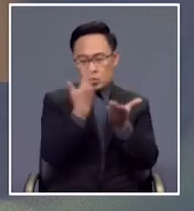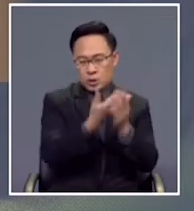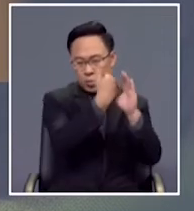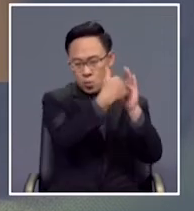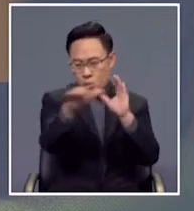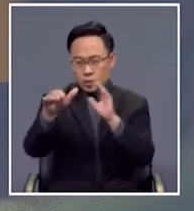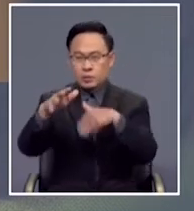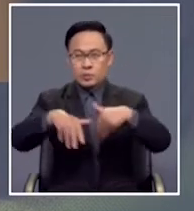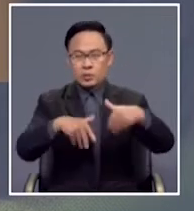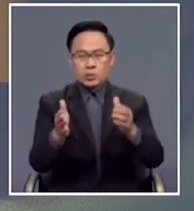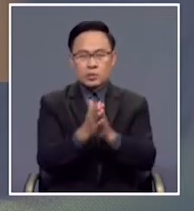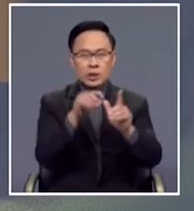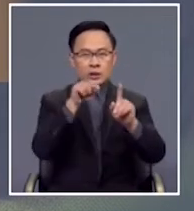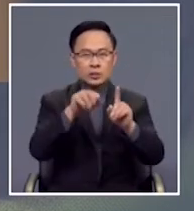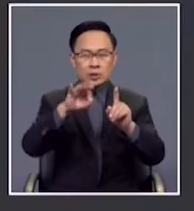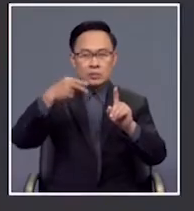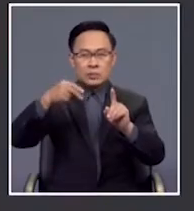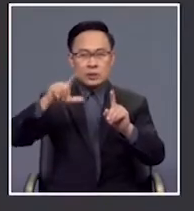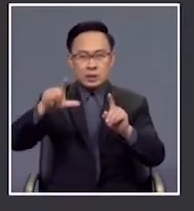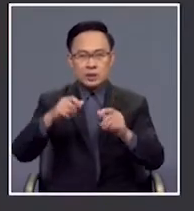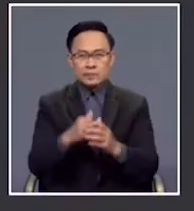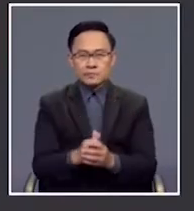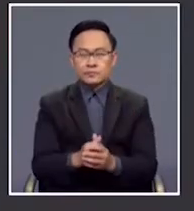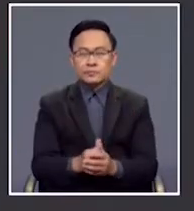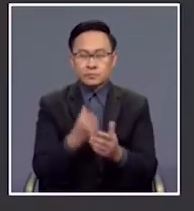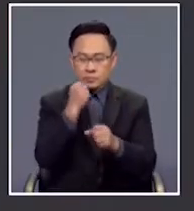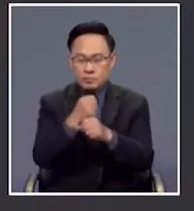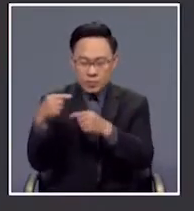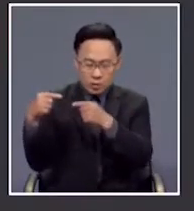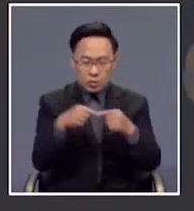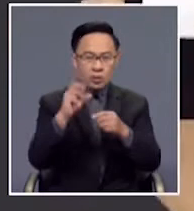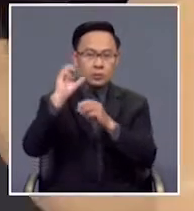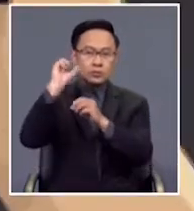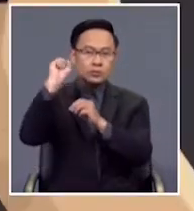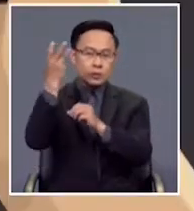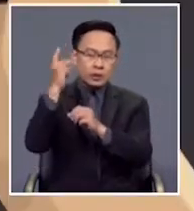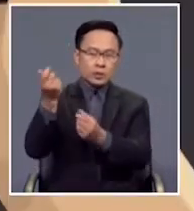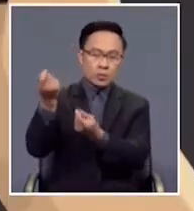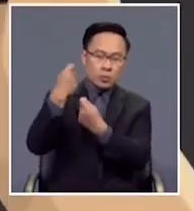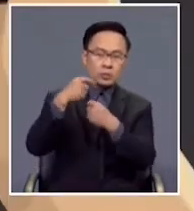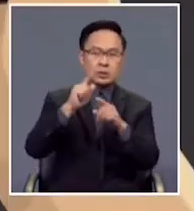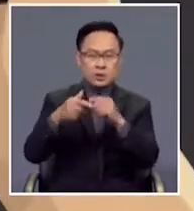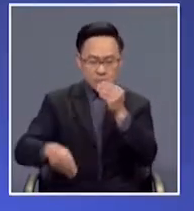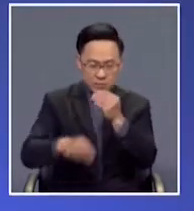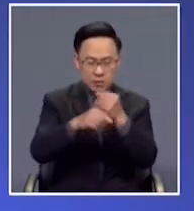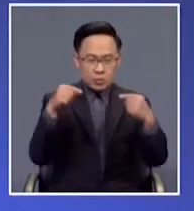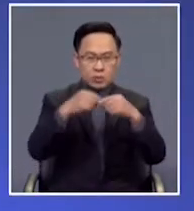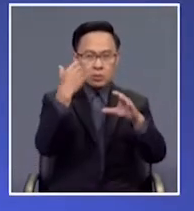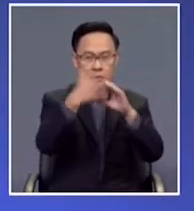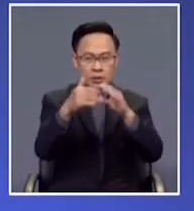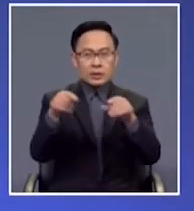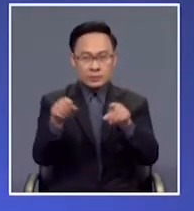นวนถึง 1.9 หมื่นล้านบาทและจะยังดำเนินการโอนสวัสดิการอื่นๆต่อเนื่องไปอีกในระยะข้างหน้านะครับนอก